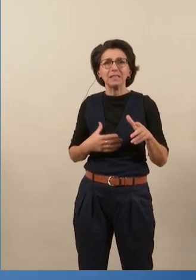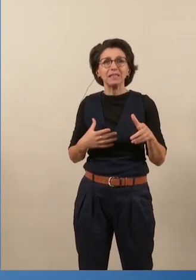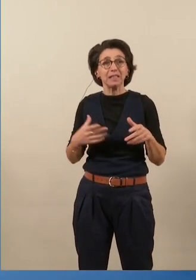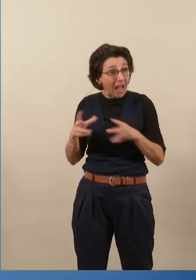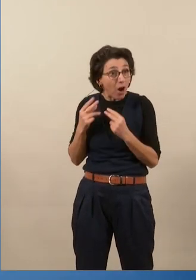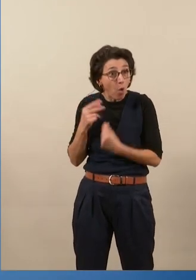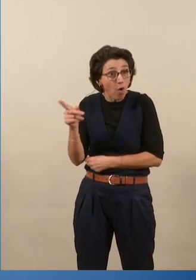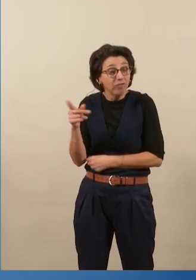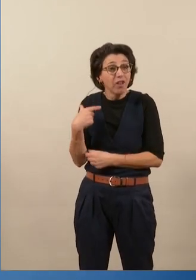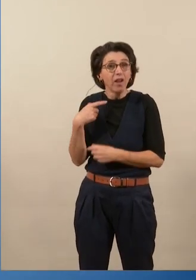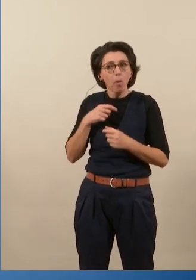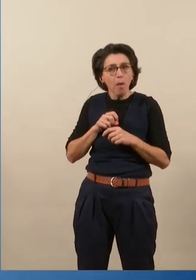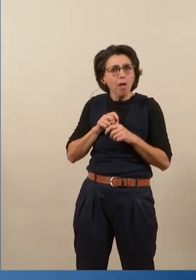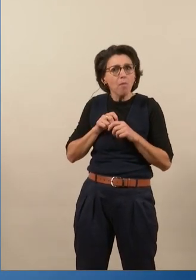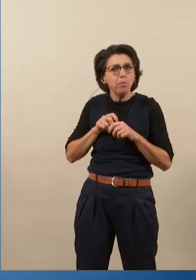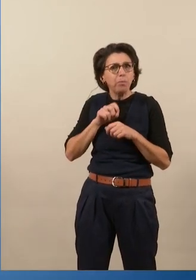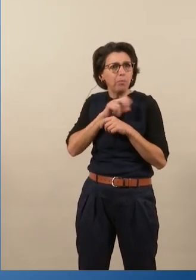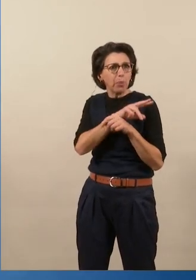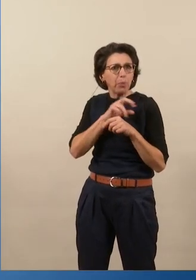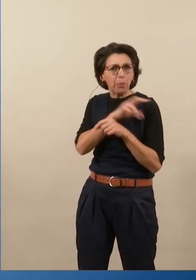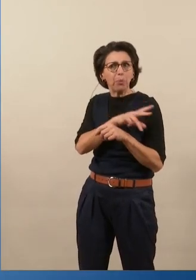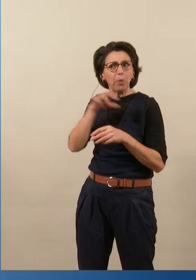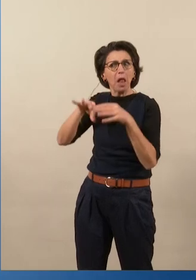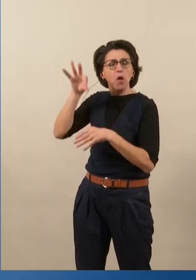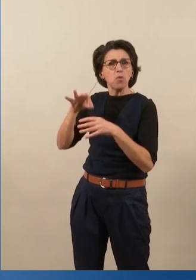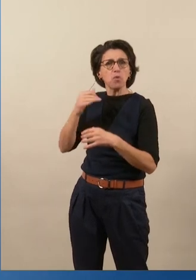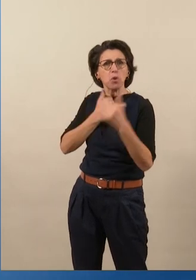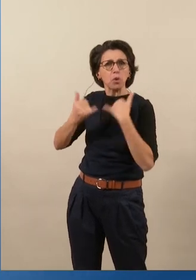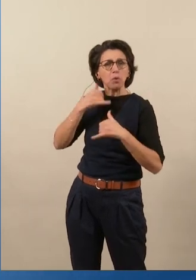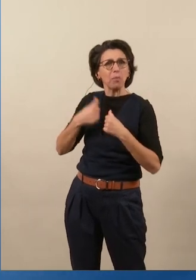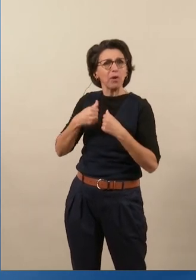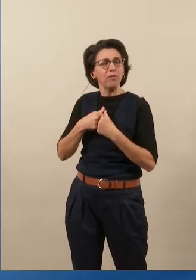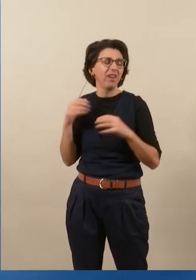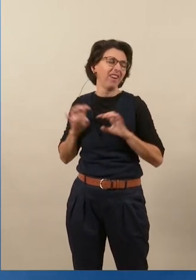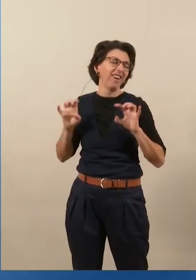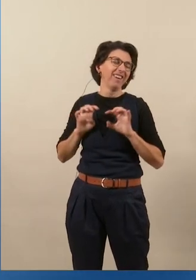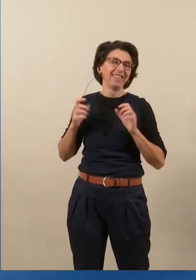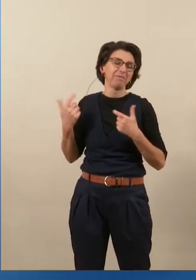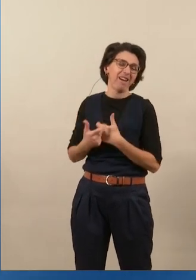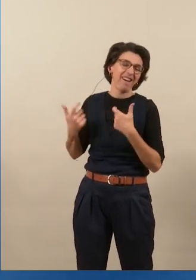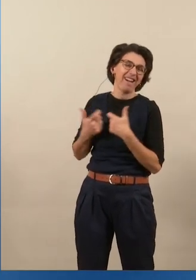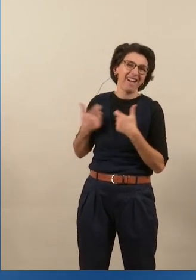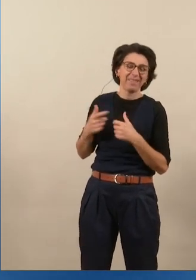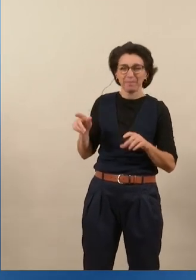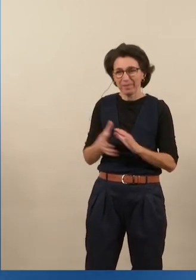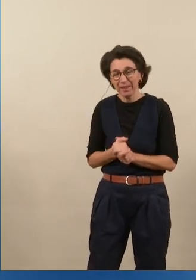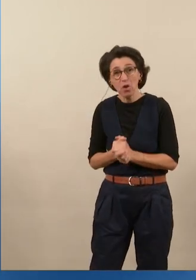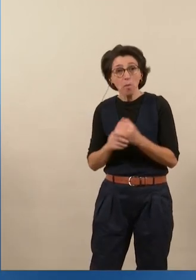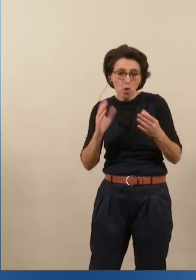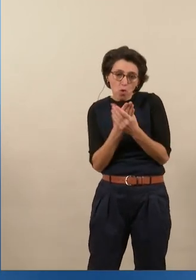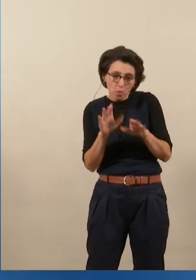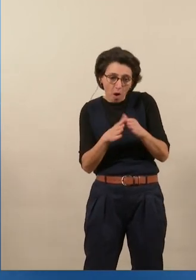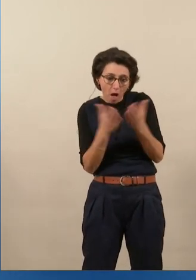demandes de dénonciation publique des élus qui avaient fauté il disait qu'il y avait des refus d'accès au documents pour